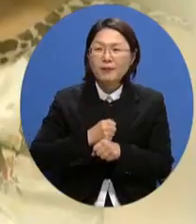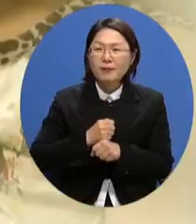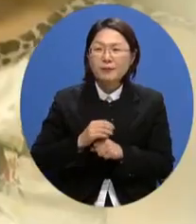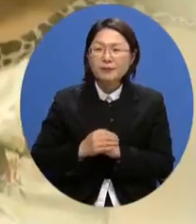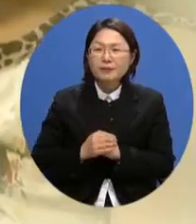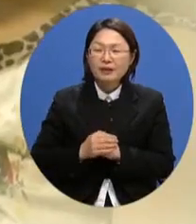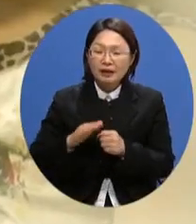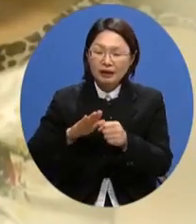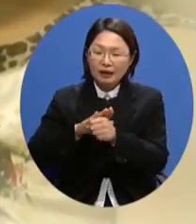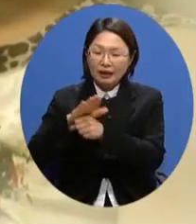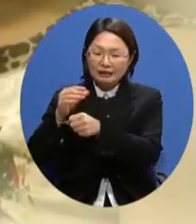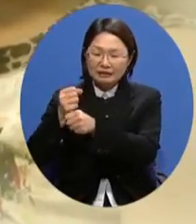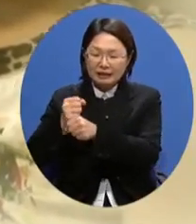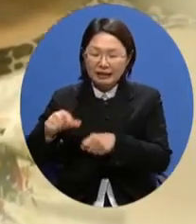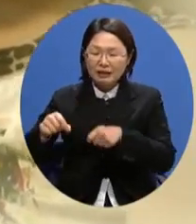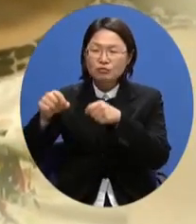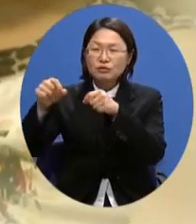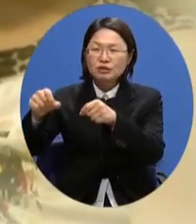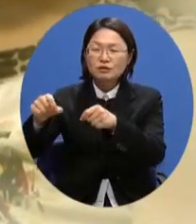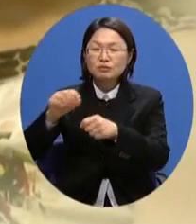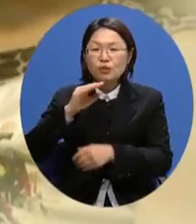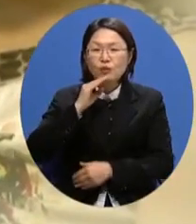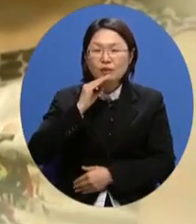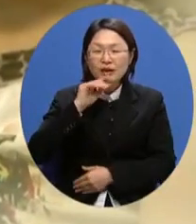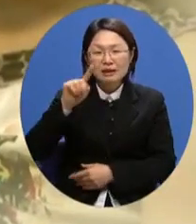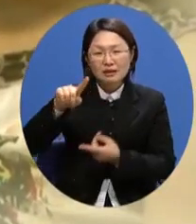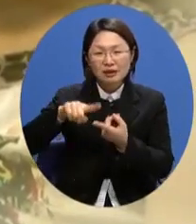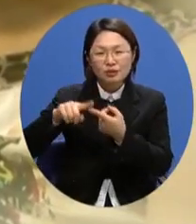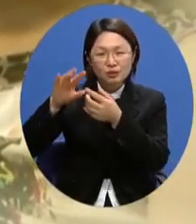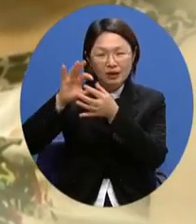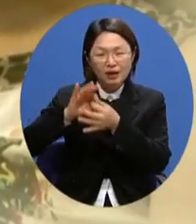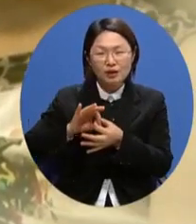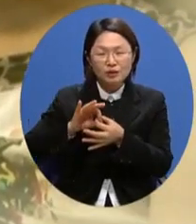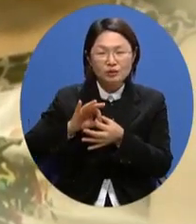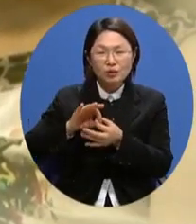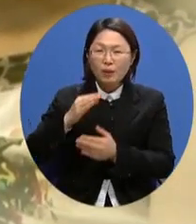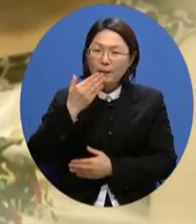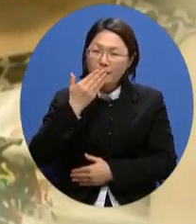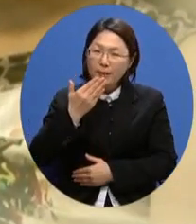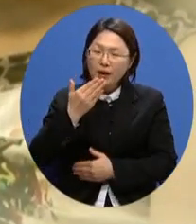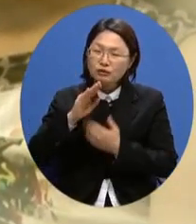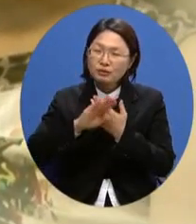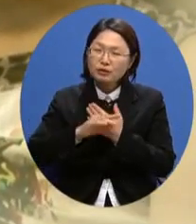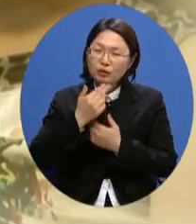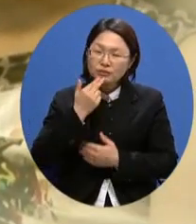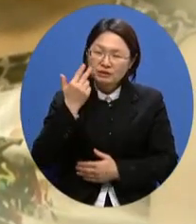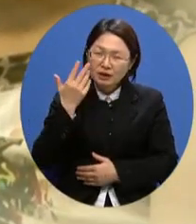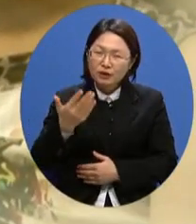애착의 대물림, 과연 이대로 계속될 수밖에 없는 걸까요?